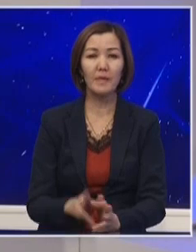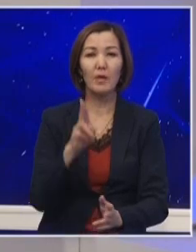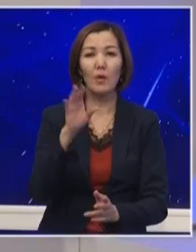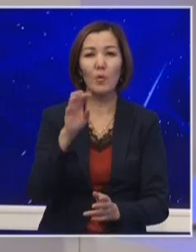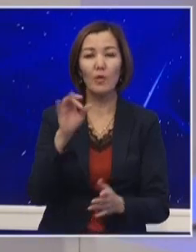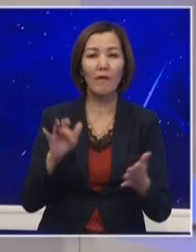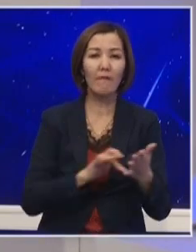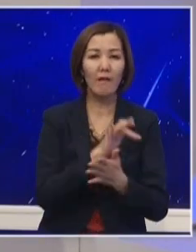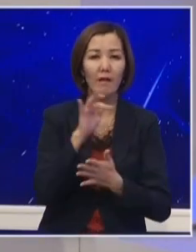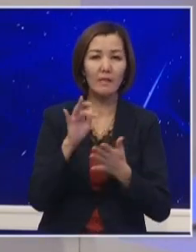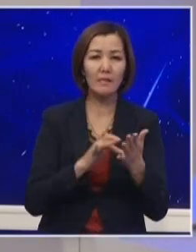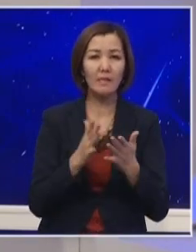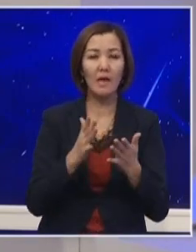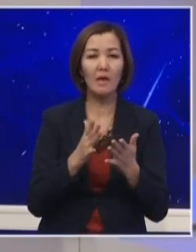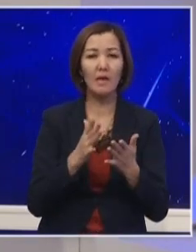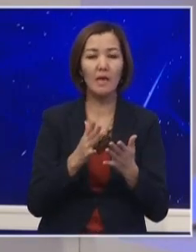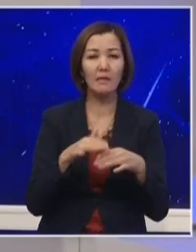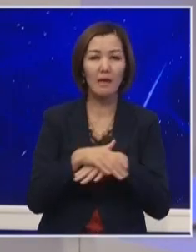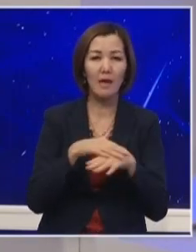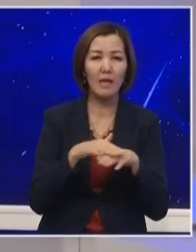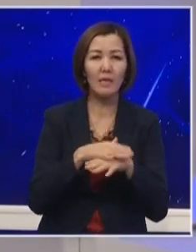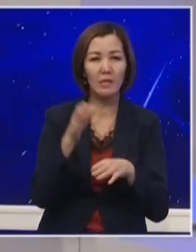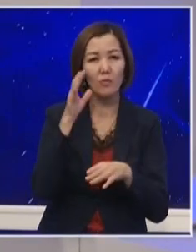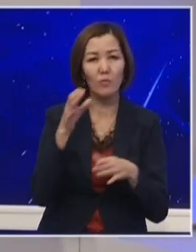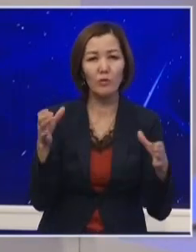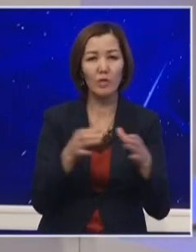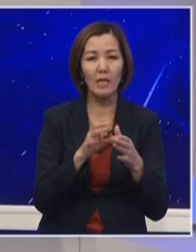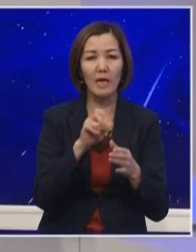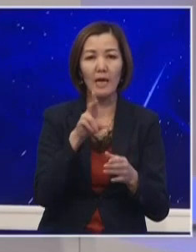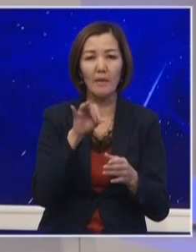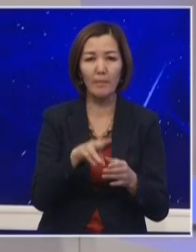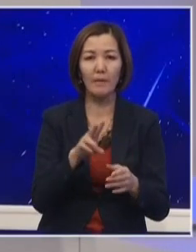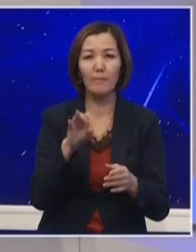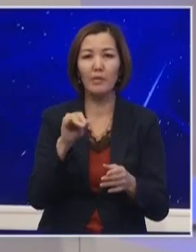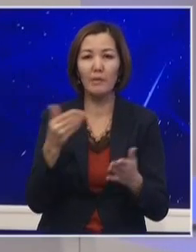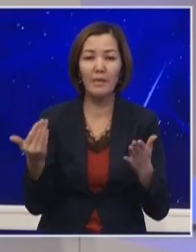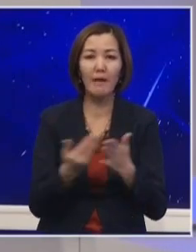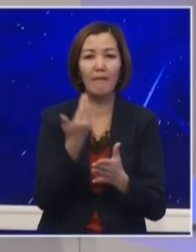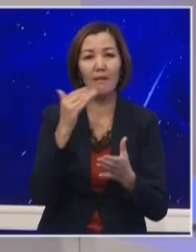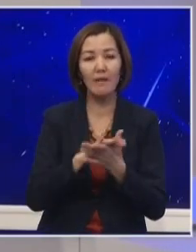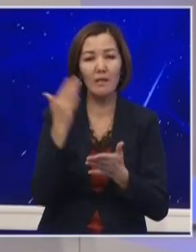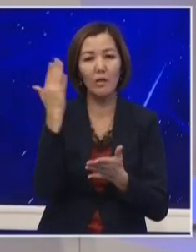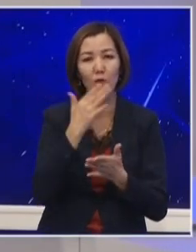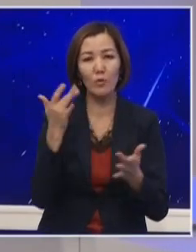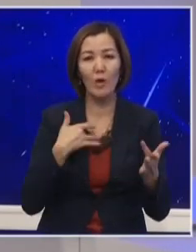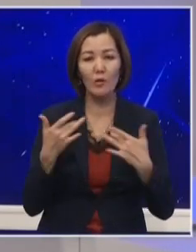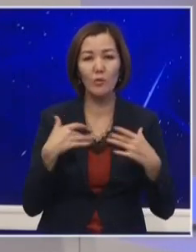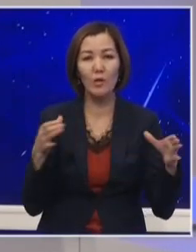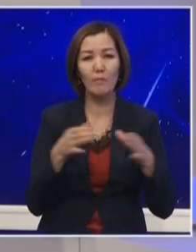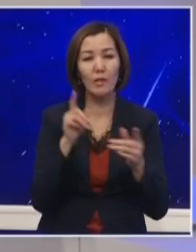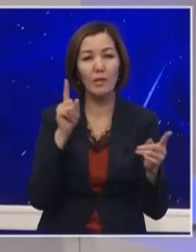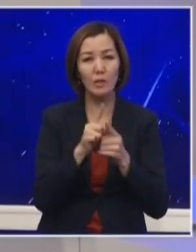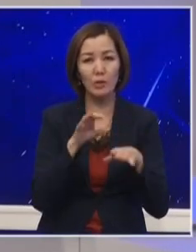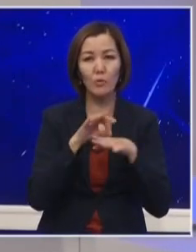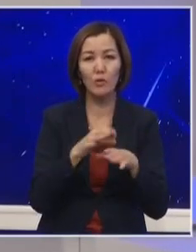Алаштың айбыны Асқар арыстары. Қонаев қаласында ұлт зиялылары Ахмет пен Міржақыпты қайта танытқан кино майталмандарымен кездесу өтті.